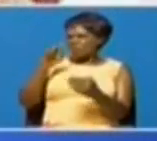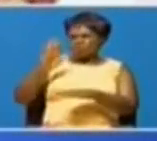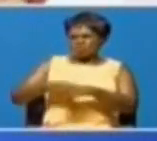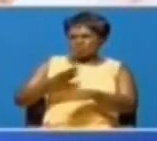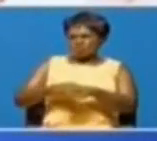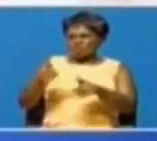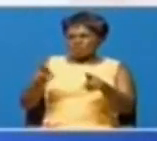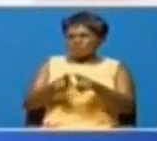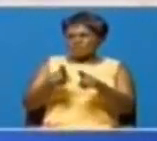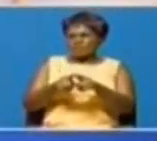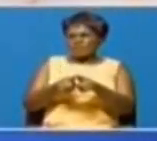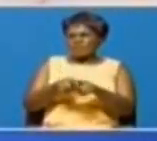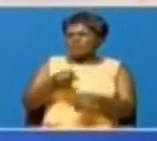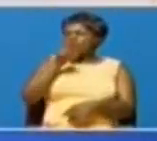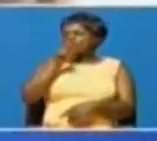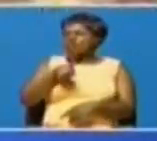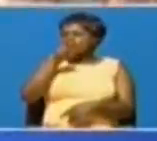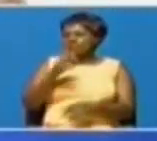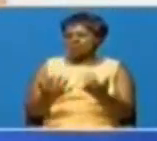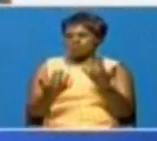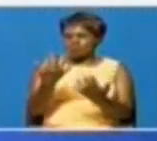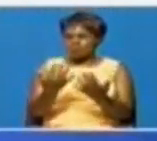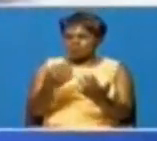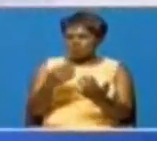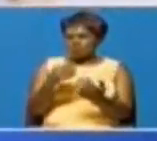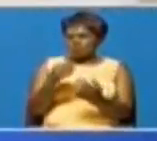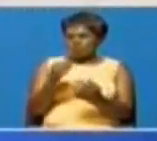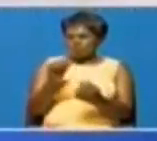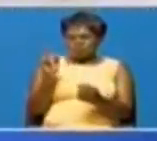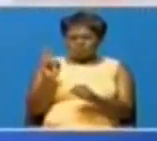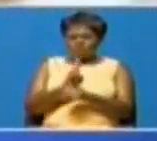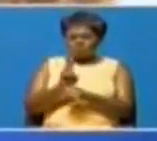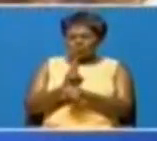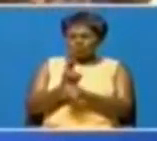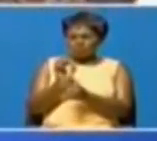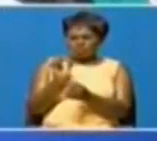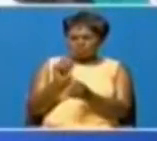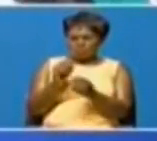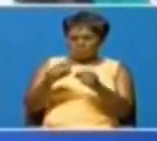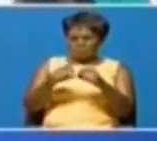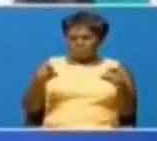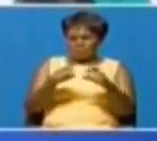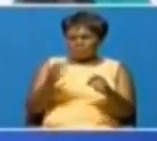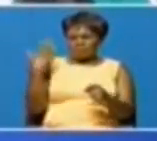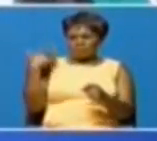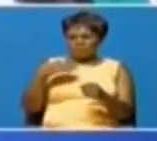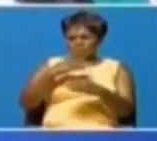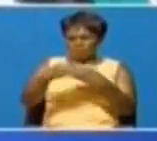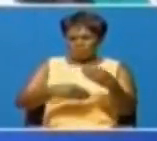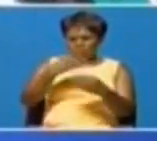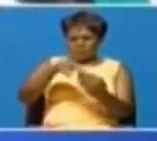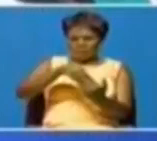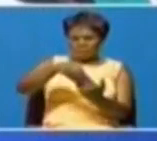Anita sells cooked chicken meat. She has resorted to using toothpicks for her instant customers. Nilikuwa nafunga na karatasi ya